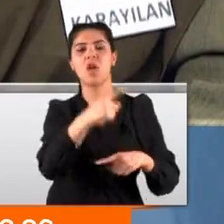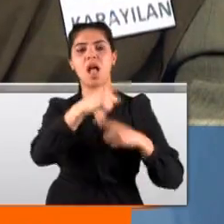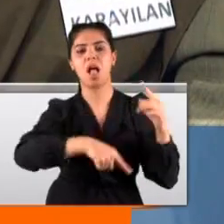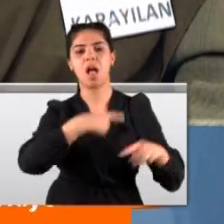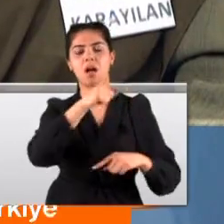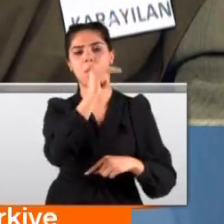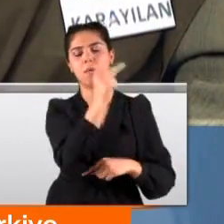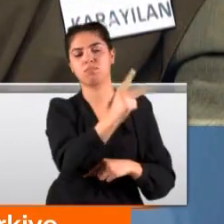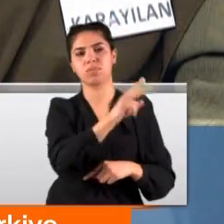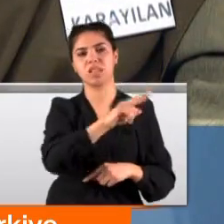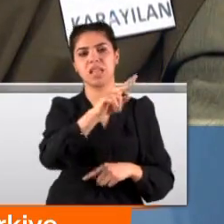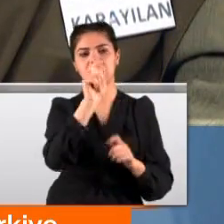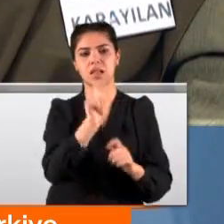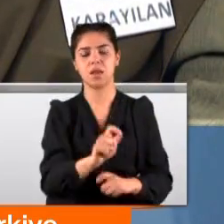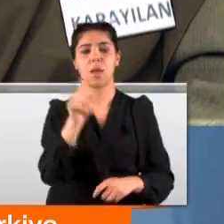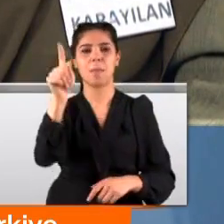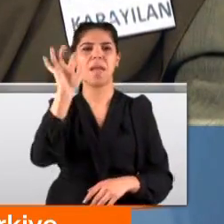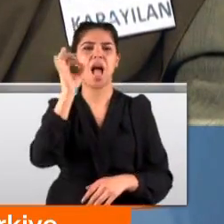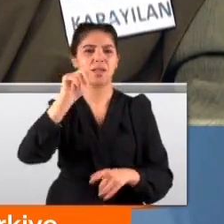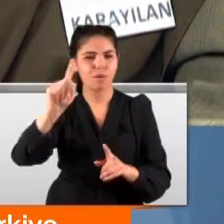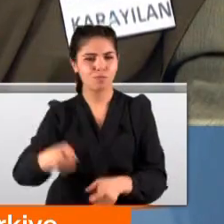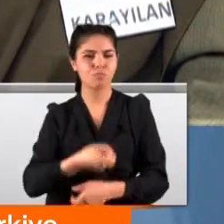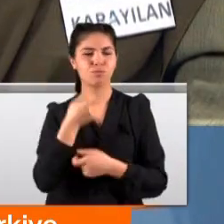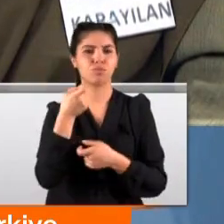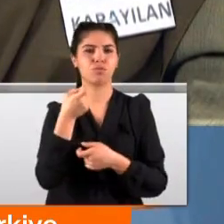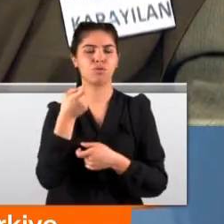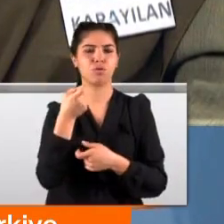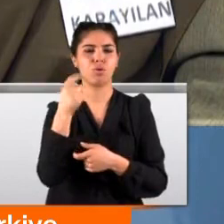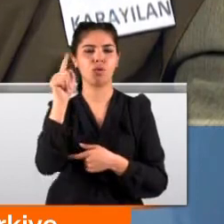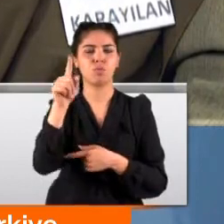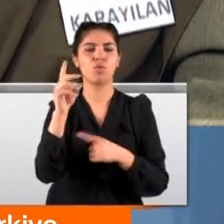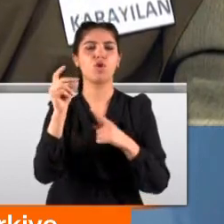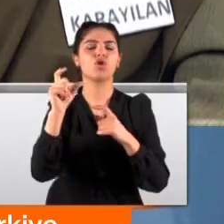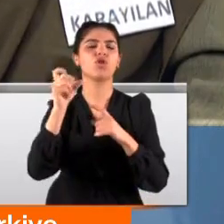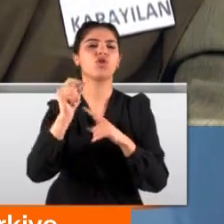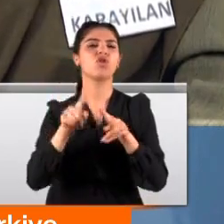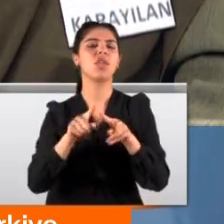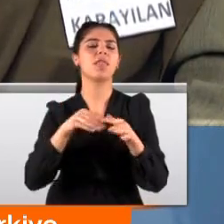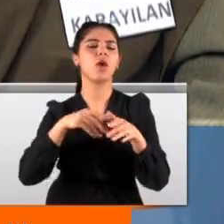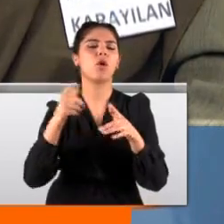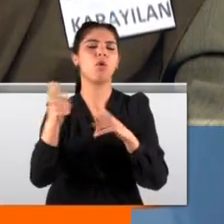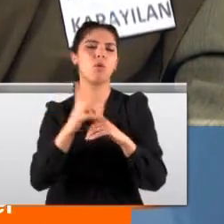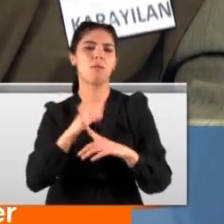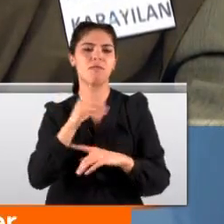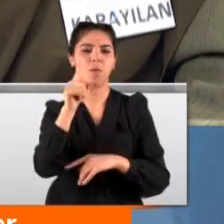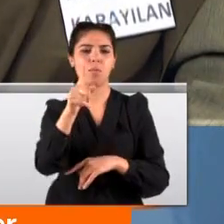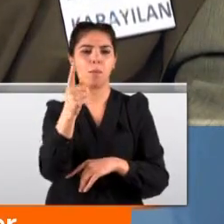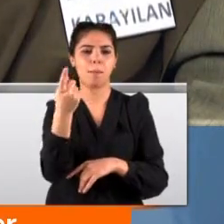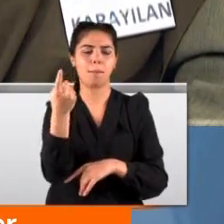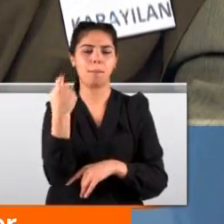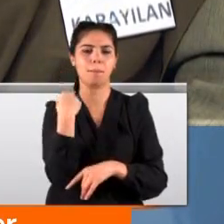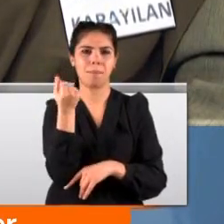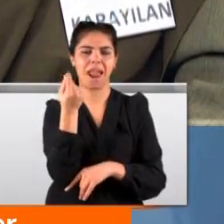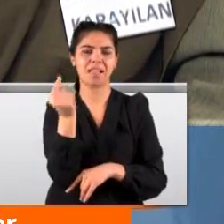gömü bulduk. Gömüyü de cinler koruyormuş. Bunların bunlara belirli bir miktar bizim